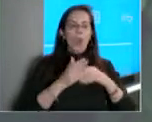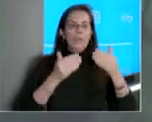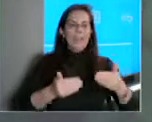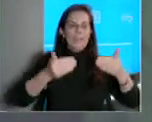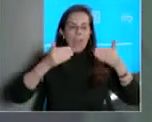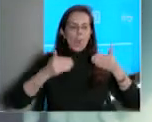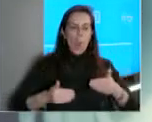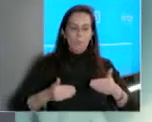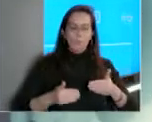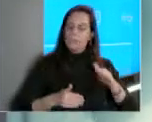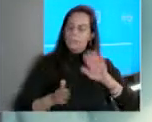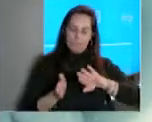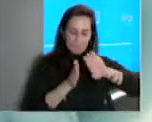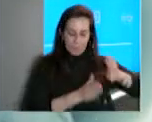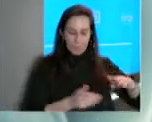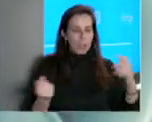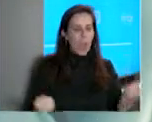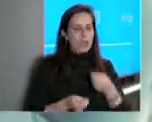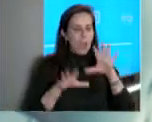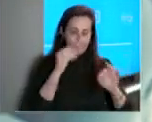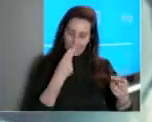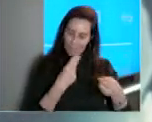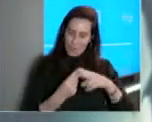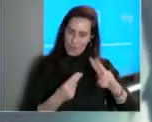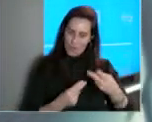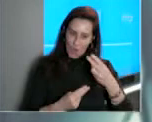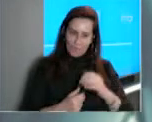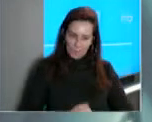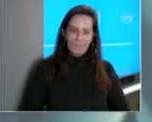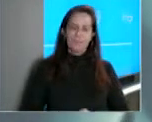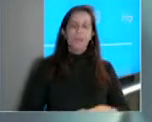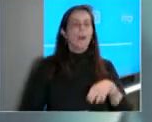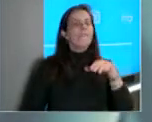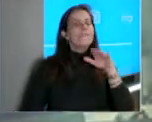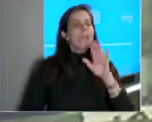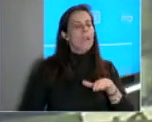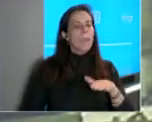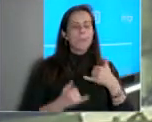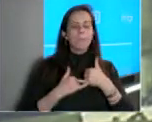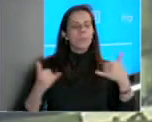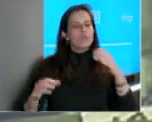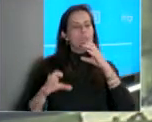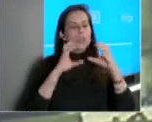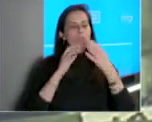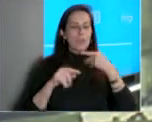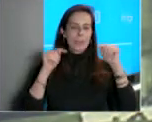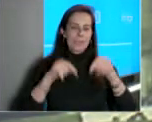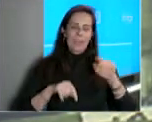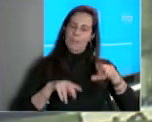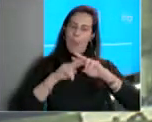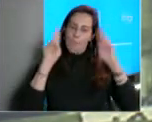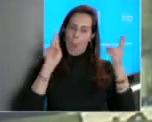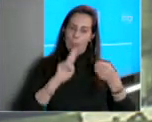ההתנתקות. נדבר על תשדירי התעמולה שחוזרים אלינו לקראת יום הבחירות, וגם על התפתחותה של התקשורת בישראל